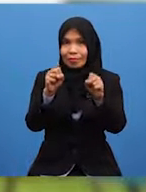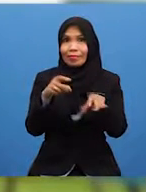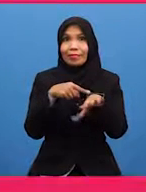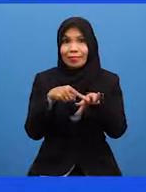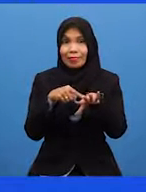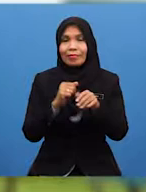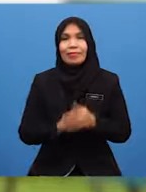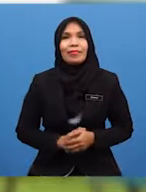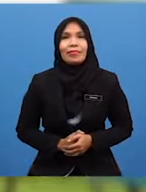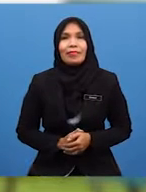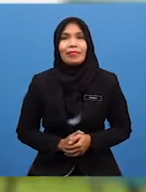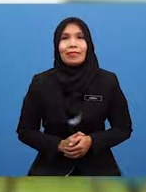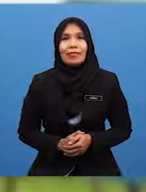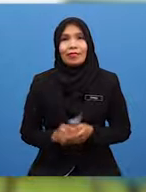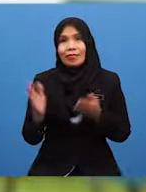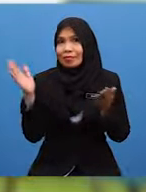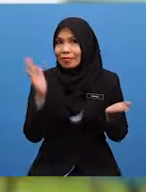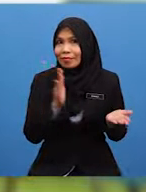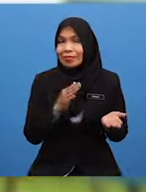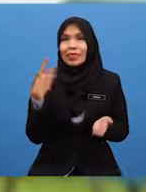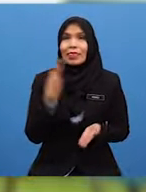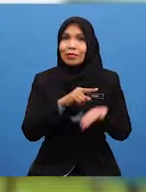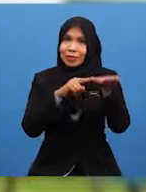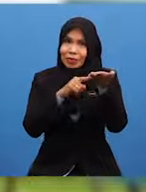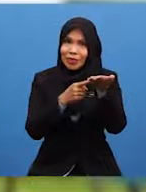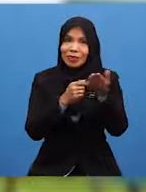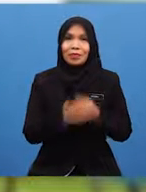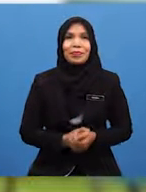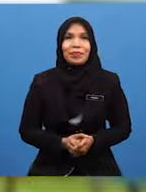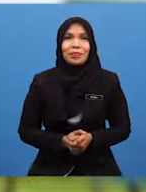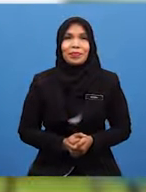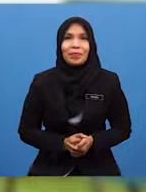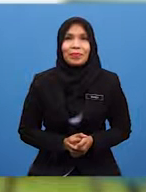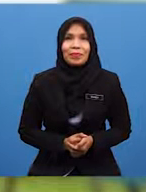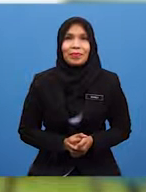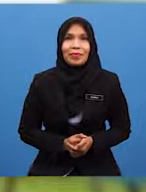tangan. Mari kita mula.